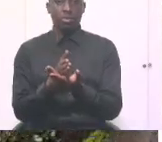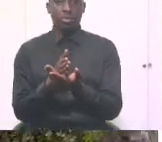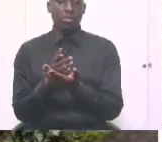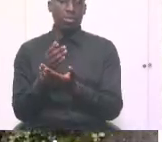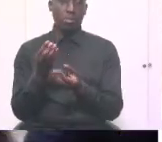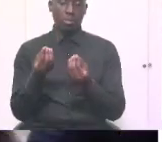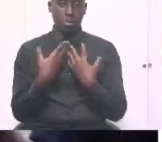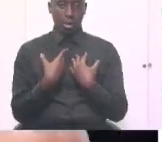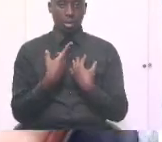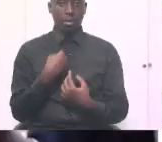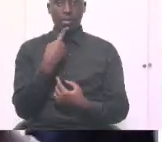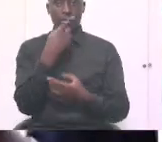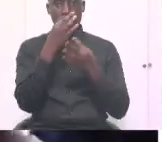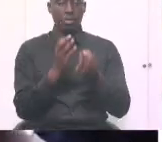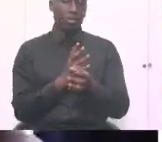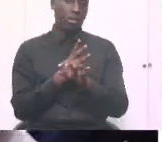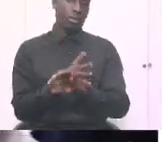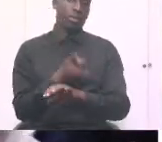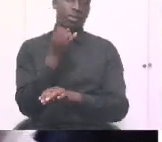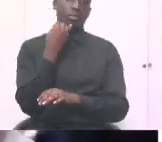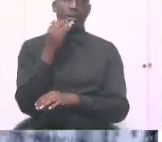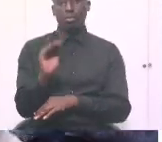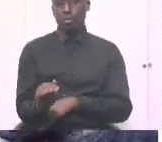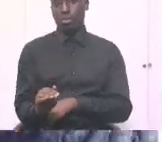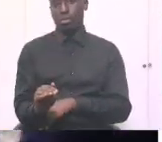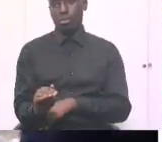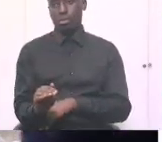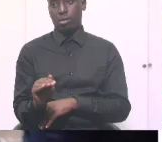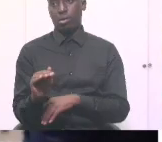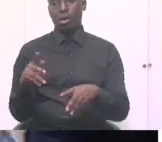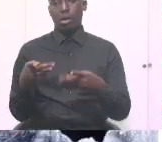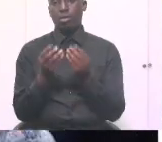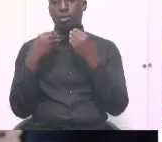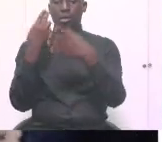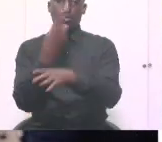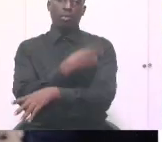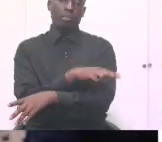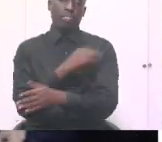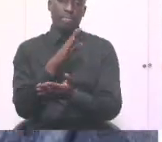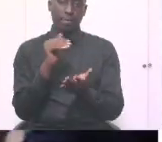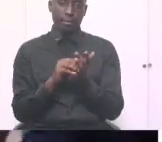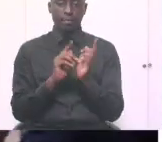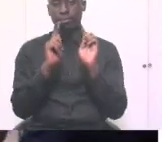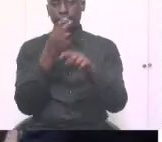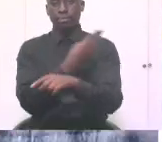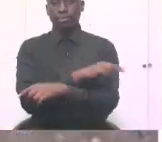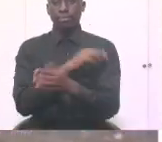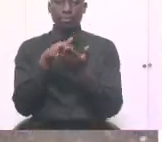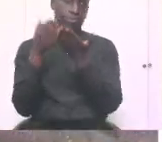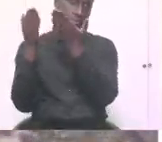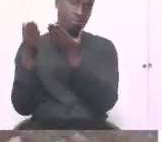kumumba ndavuga ati birarenze ino mwana mutoya aho nabashikiriza ni kwa muganga bajana kwa muganga hari